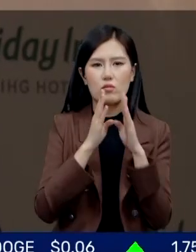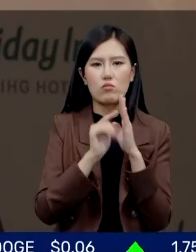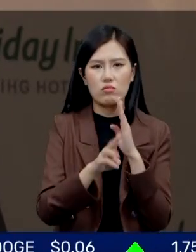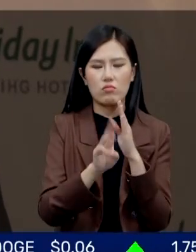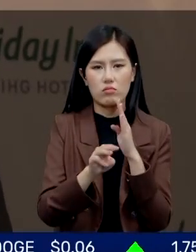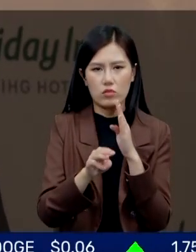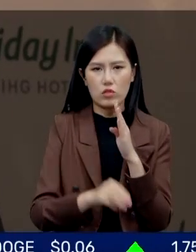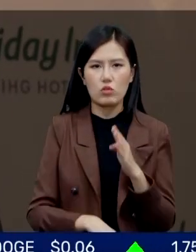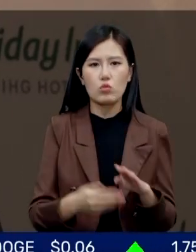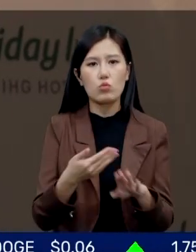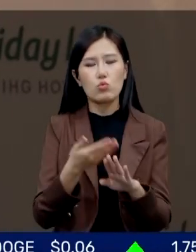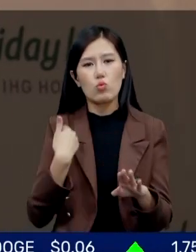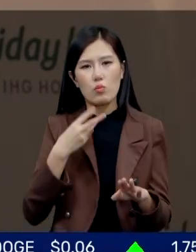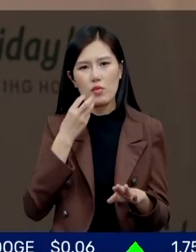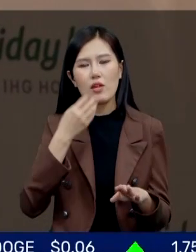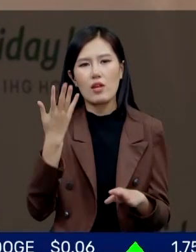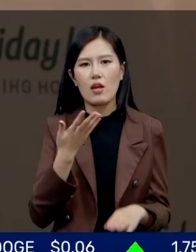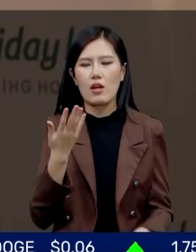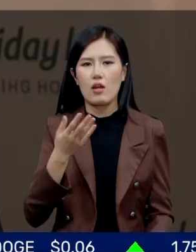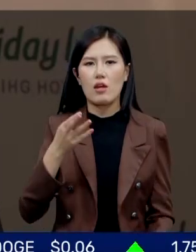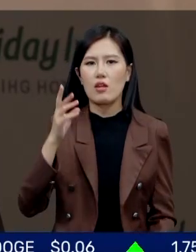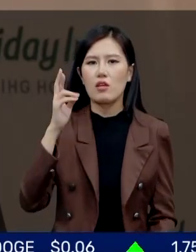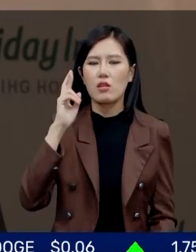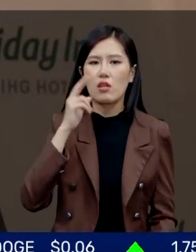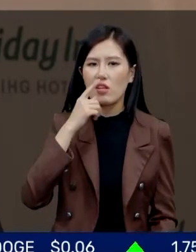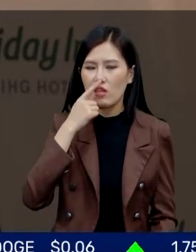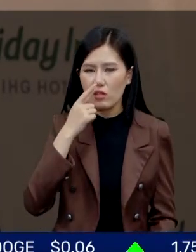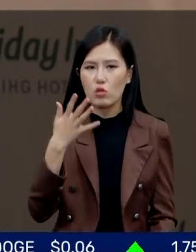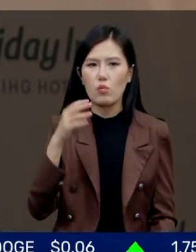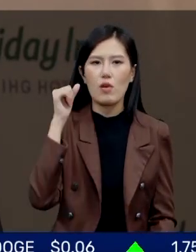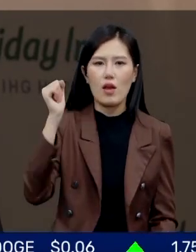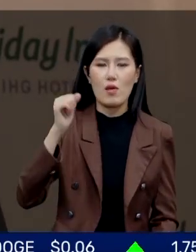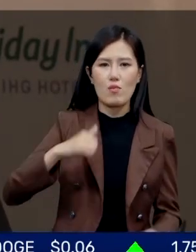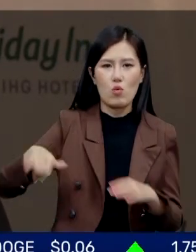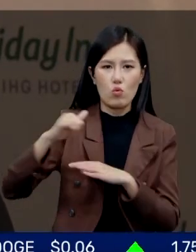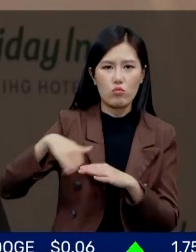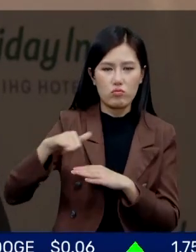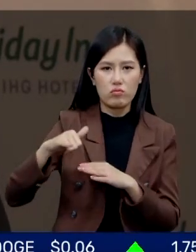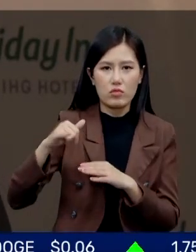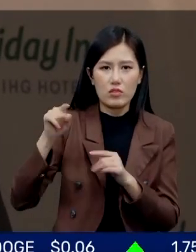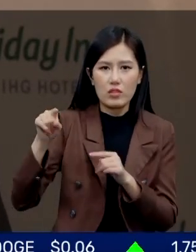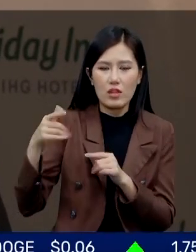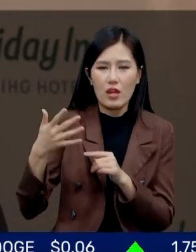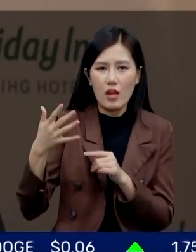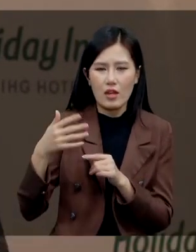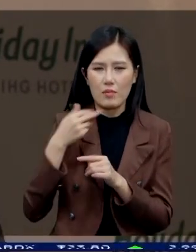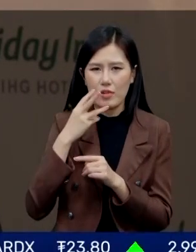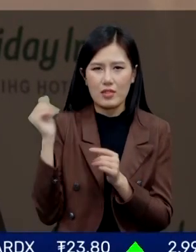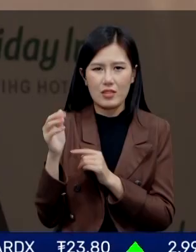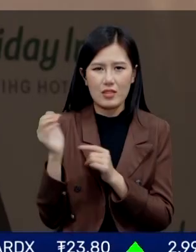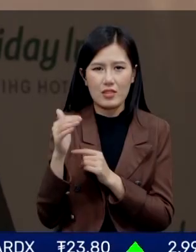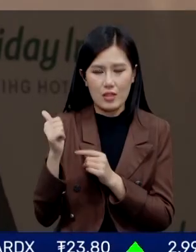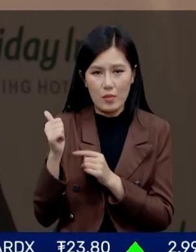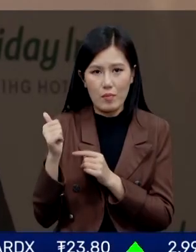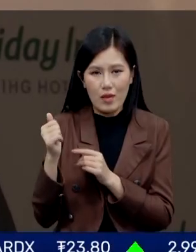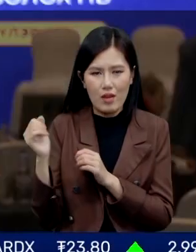маань төрөний миний жишээ ярьсан Хятад гэдэг юм уу, Америкийн нэгэн улс гэдэг юм өөрчлөн суур платформ, суур интеграцийг маш сайн хийсэн болохоор энэ дижитал